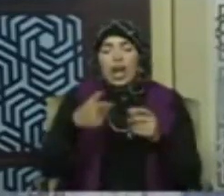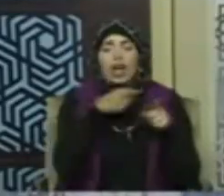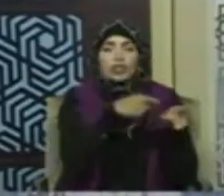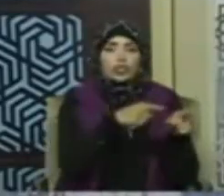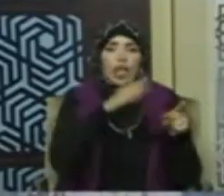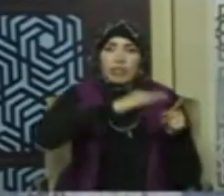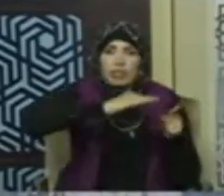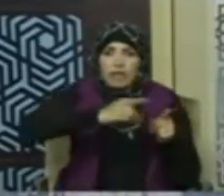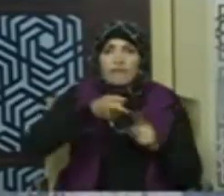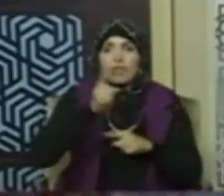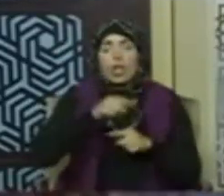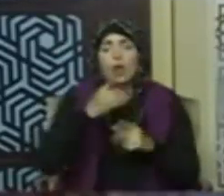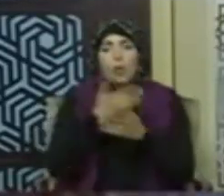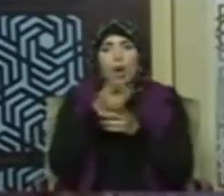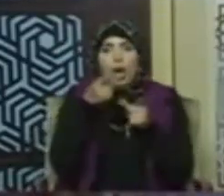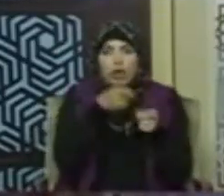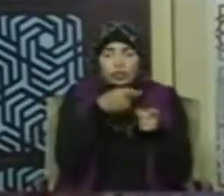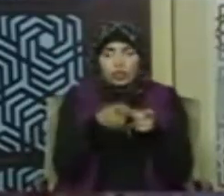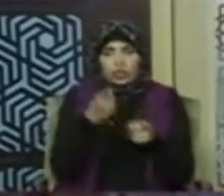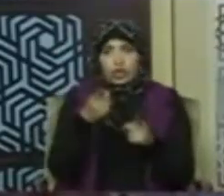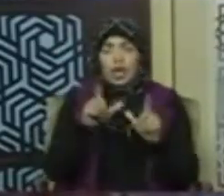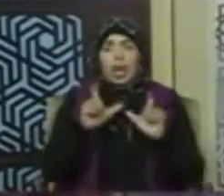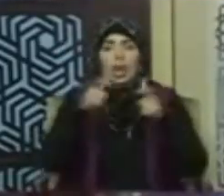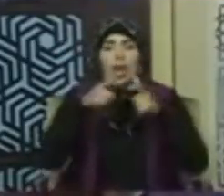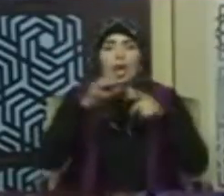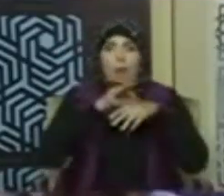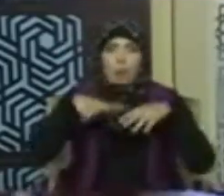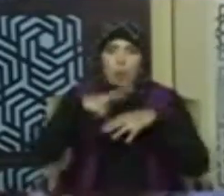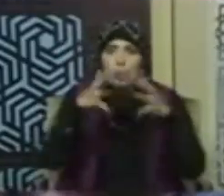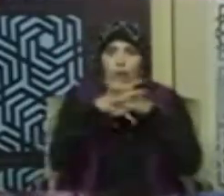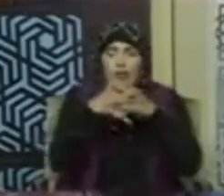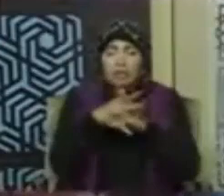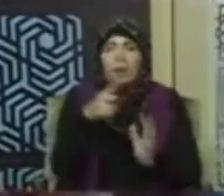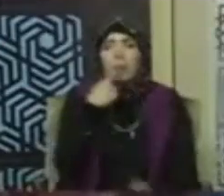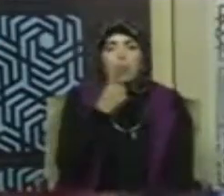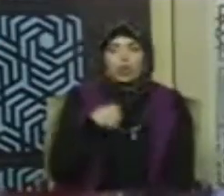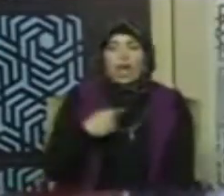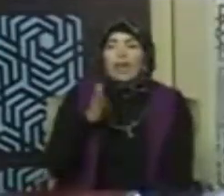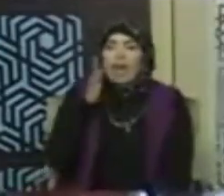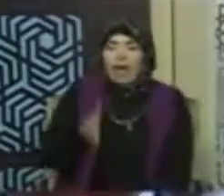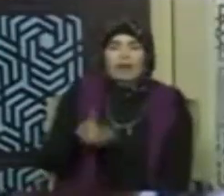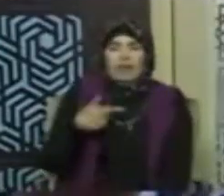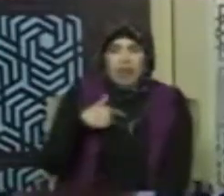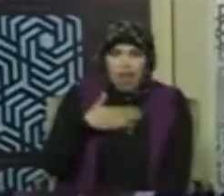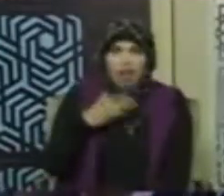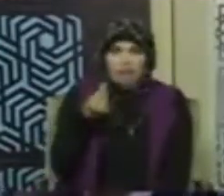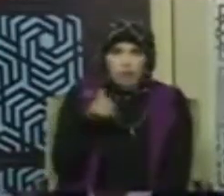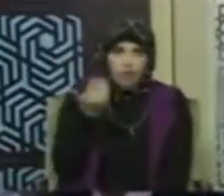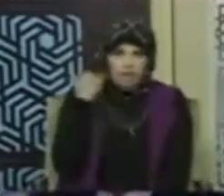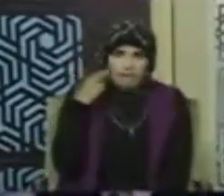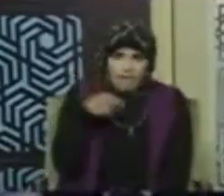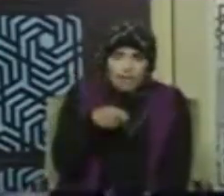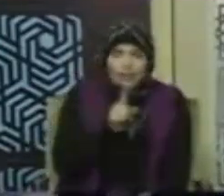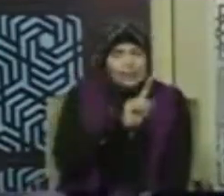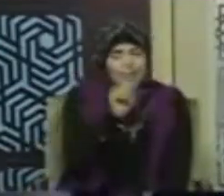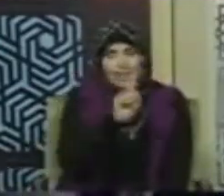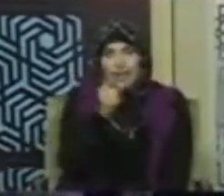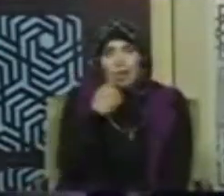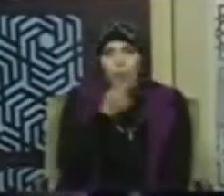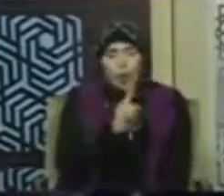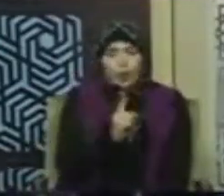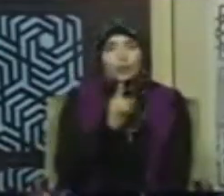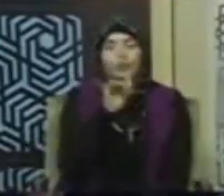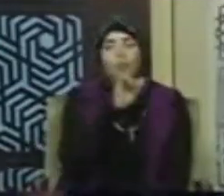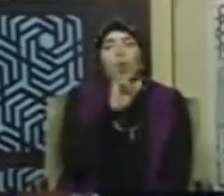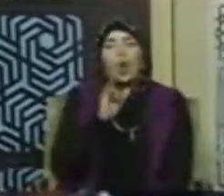الأسرة وصالح المجتمع. فلا تقول أنت قادر، من حق العام عليك أن تراعي